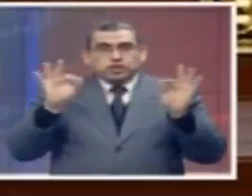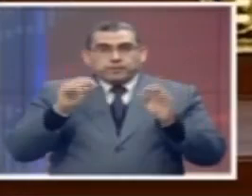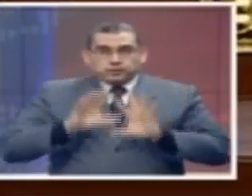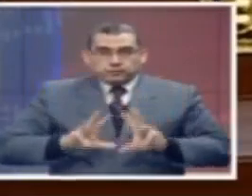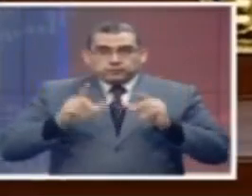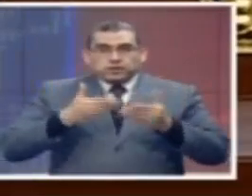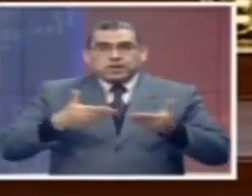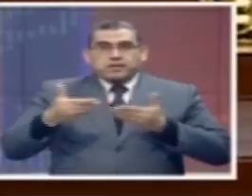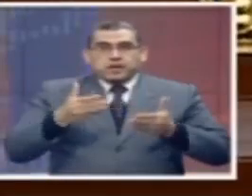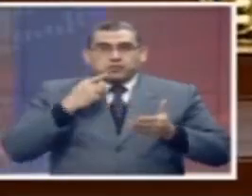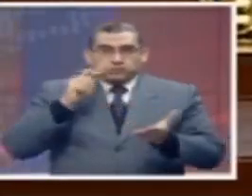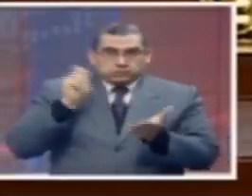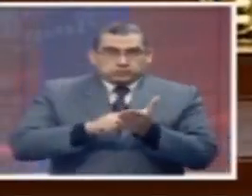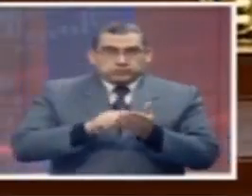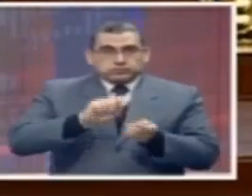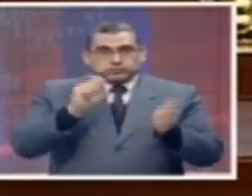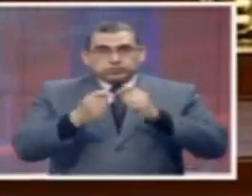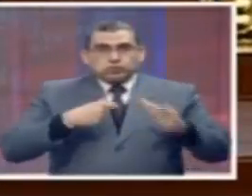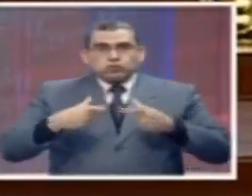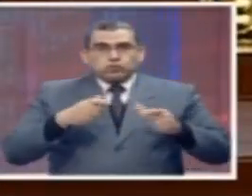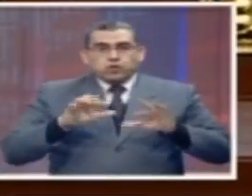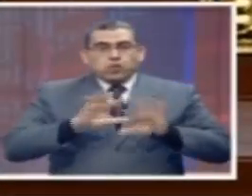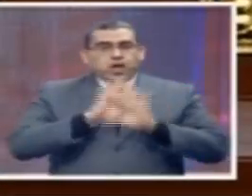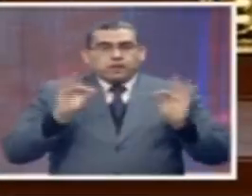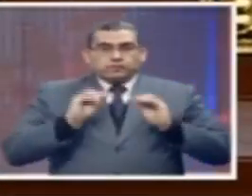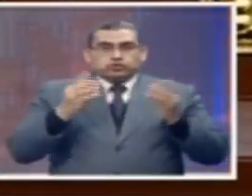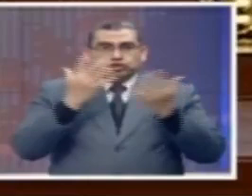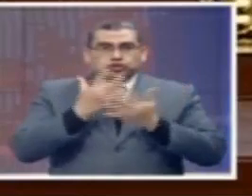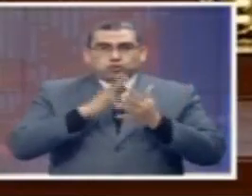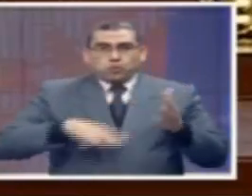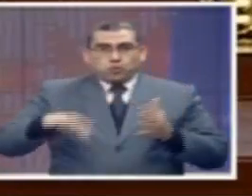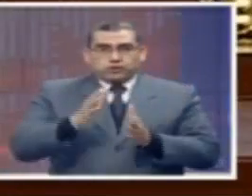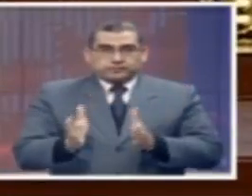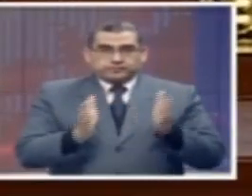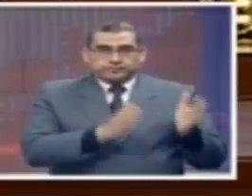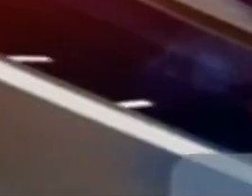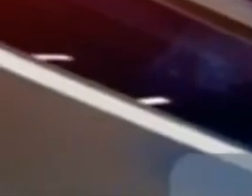خطة شاملة للتطوير الإداري وتطبيق التحول الرقمي بشركات القطاع.